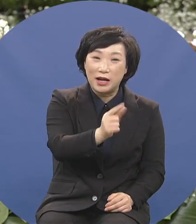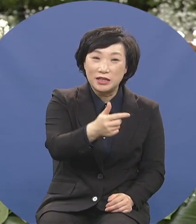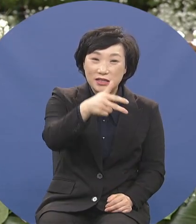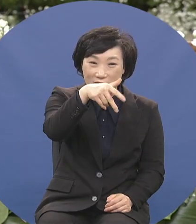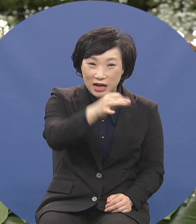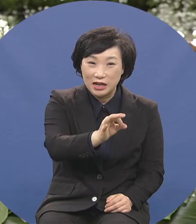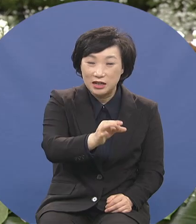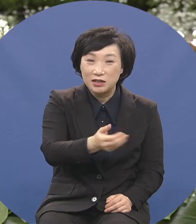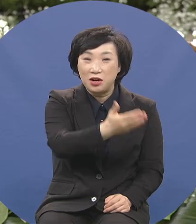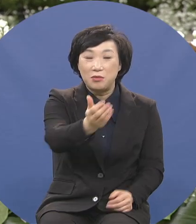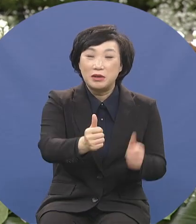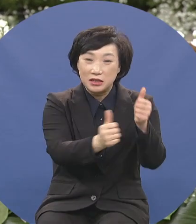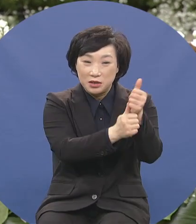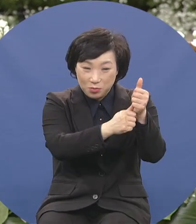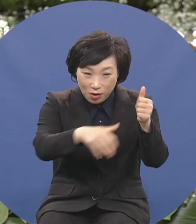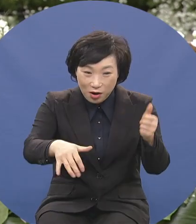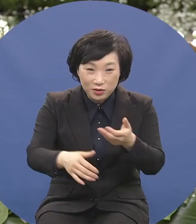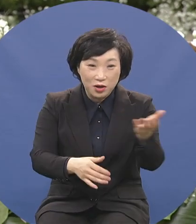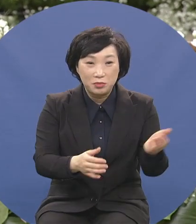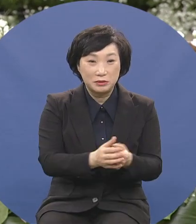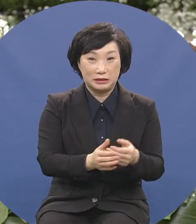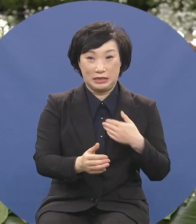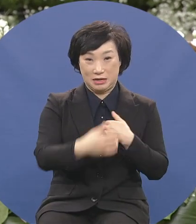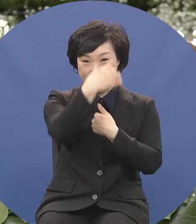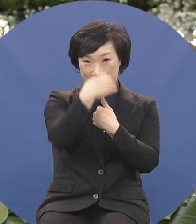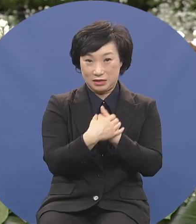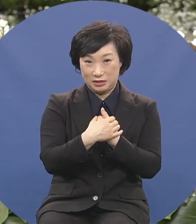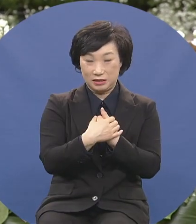기관의 영혼들을 어떻게 돌보셨어요?